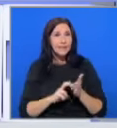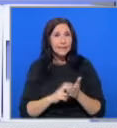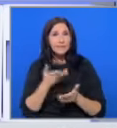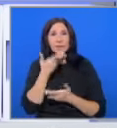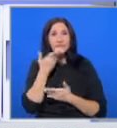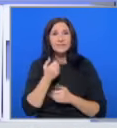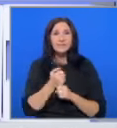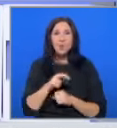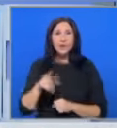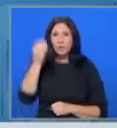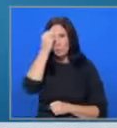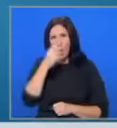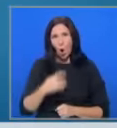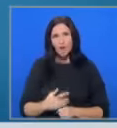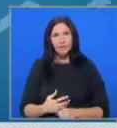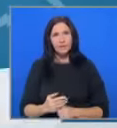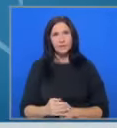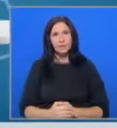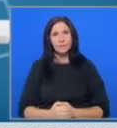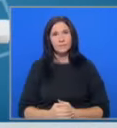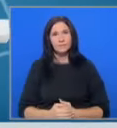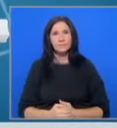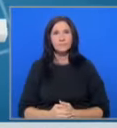колегите ни от Благоевград.